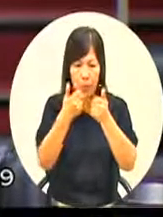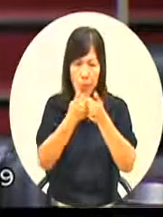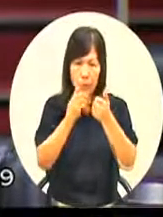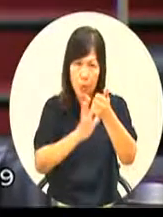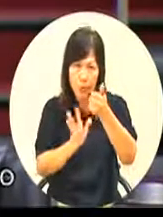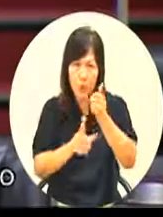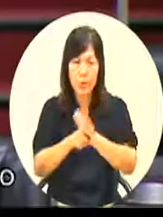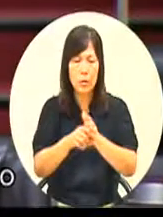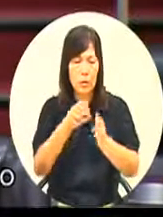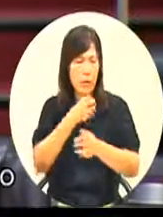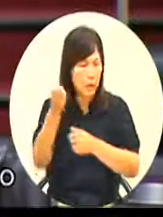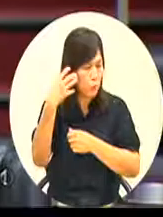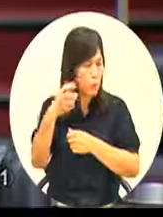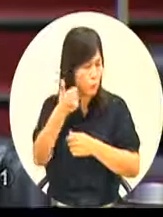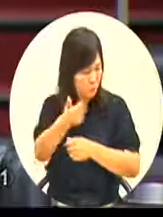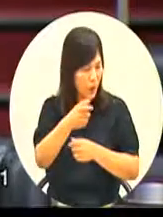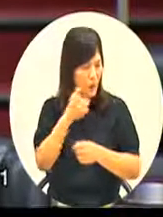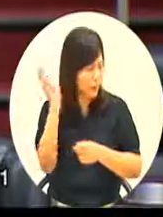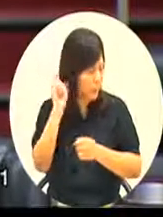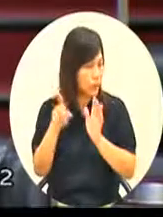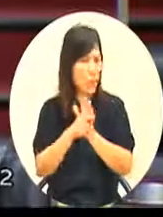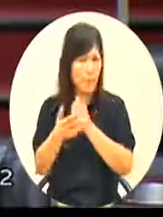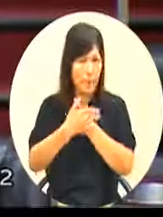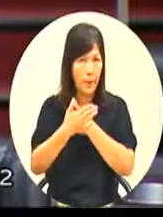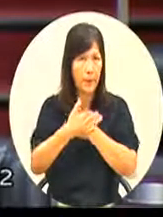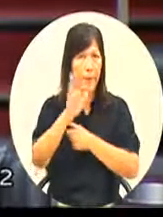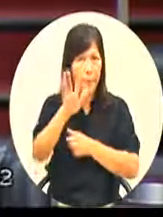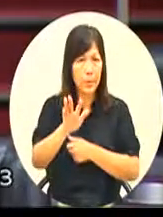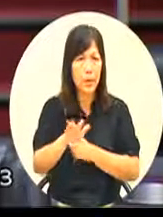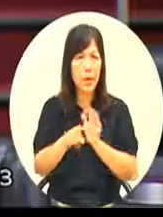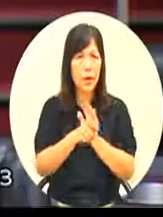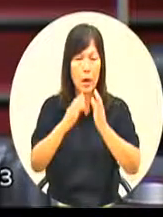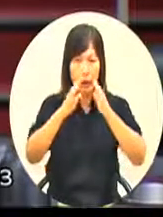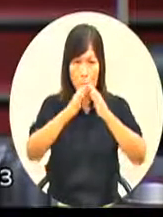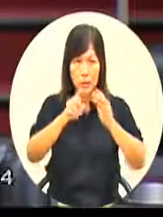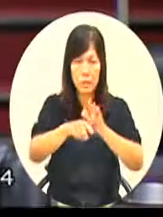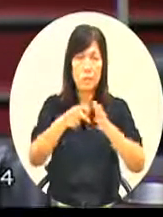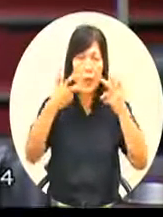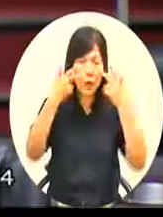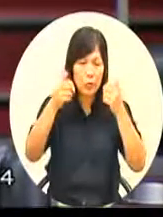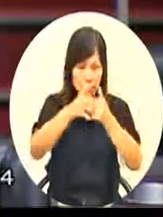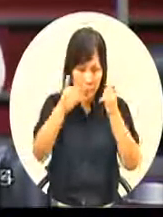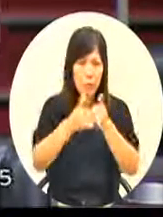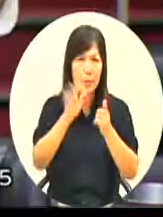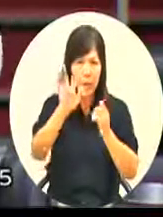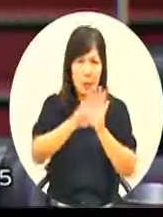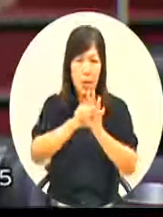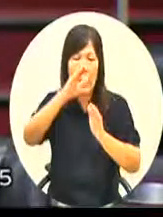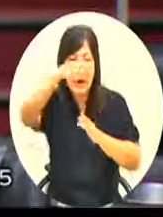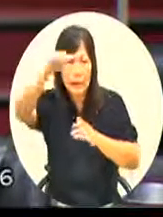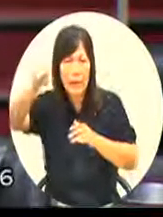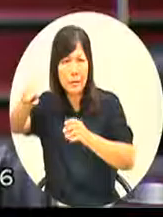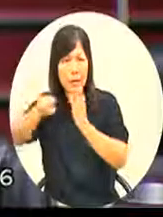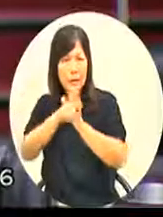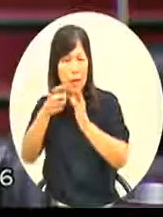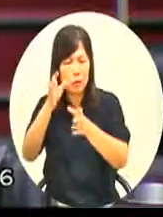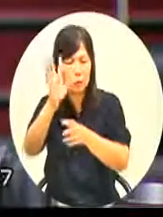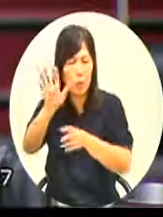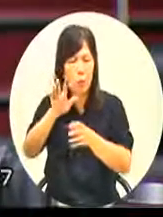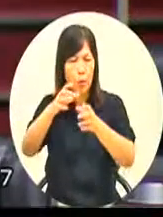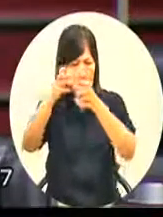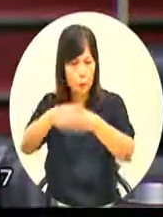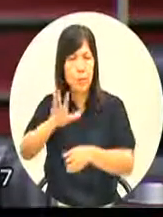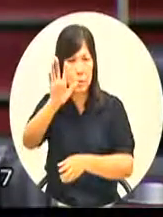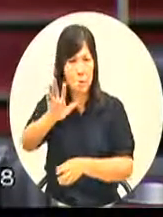有非常好的消息，这样辞职能够帮助我们都会的原名。我知道山上的都在拉了嘛，哈，这